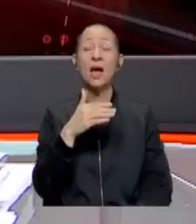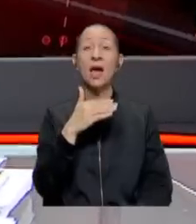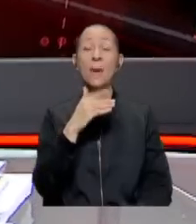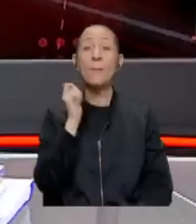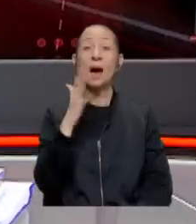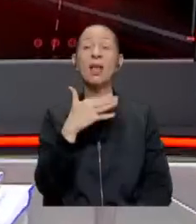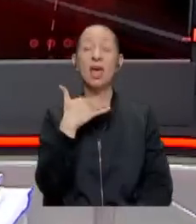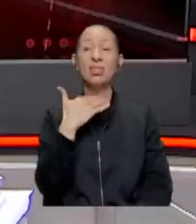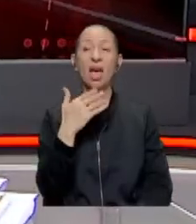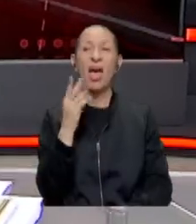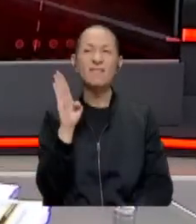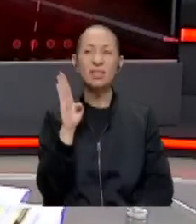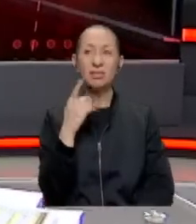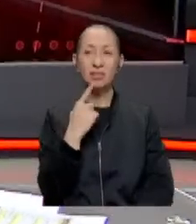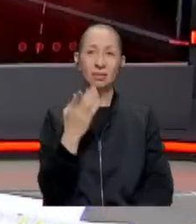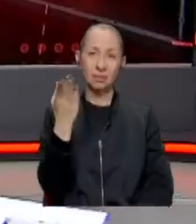et itiraf